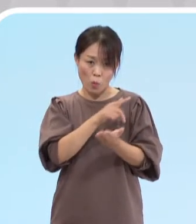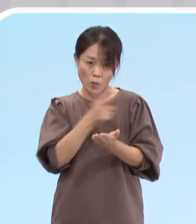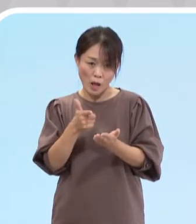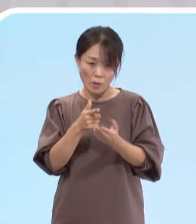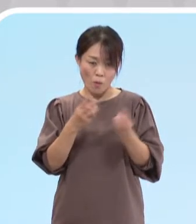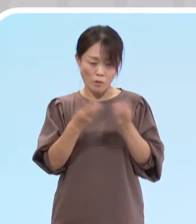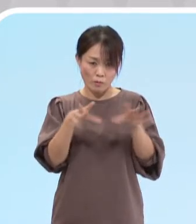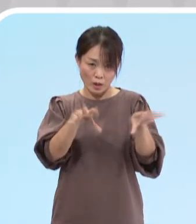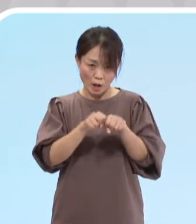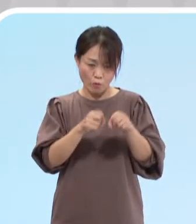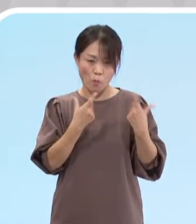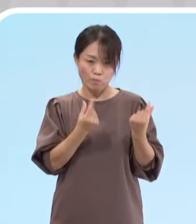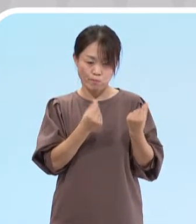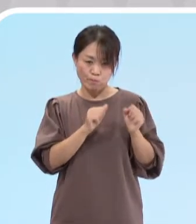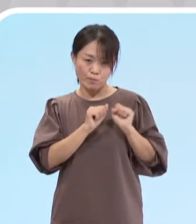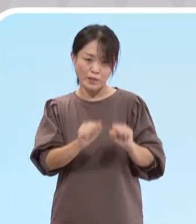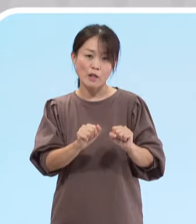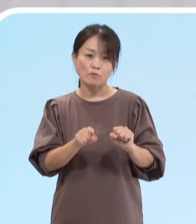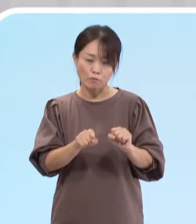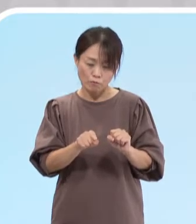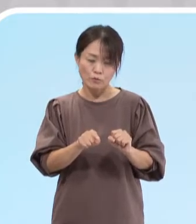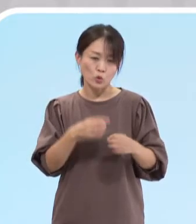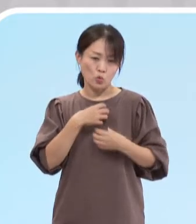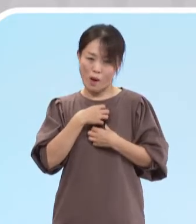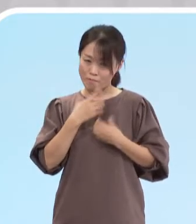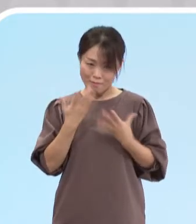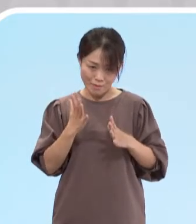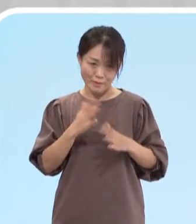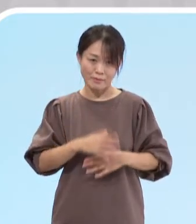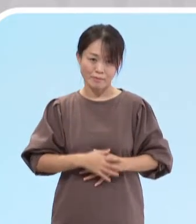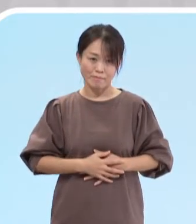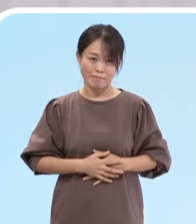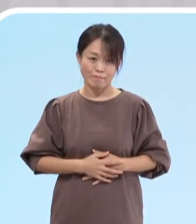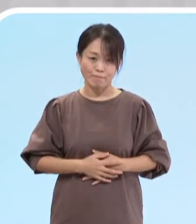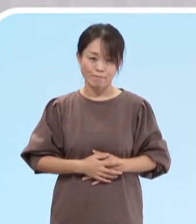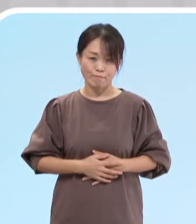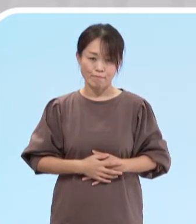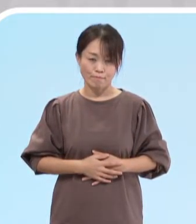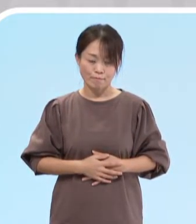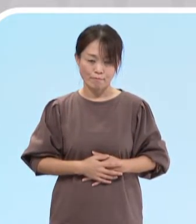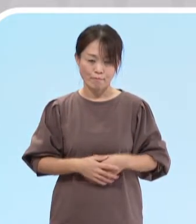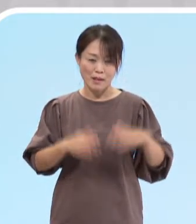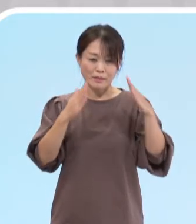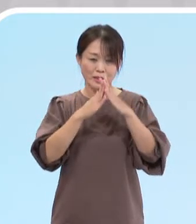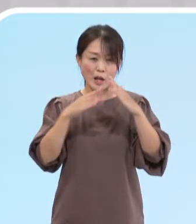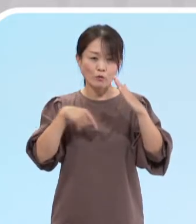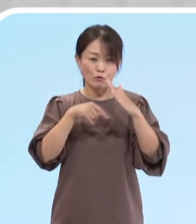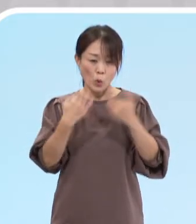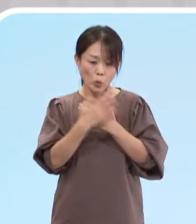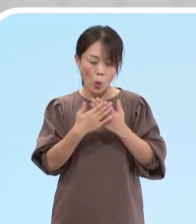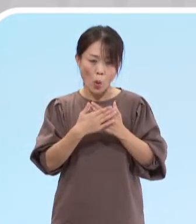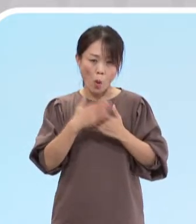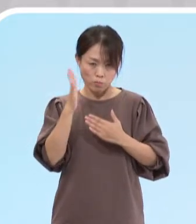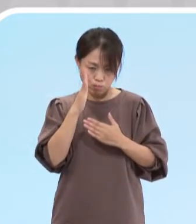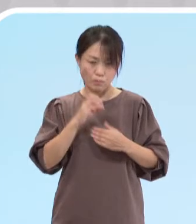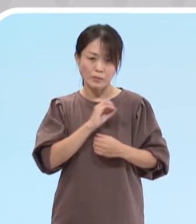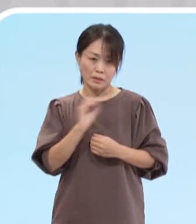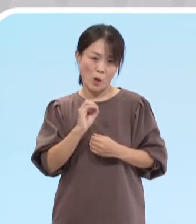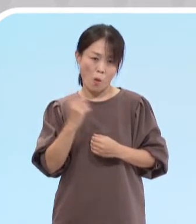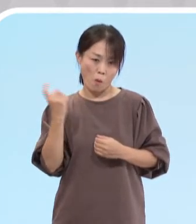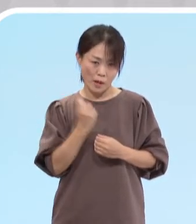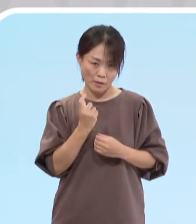療体制の確保に取り組んでおり、医療体制に不安はありません。引き続き自宅療養